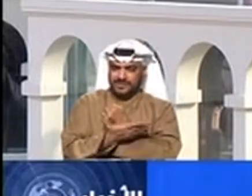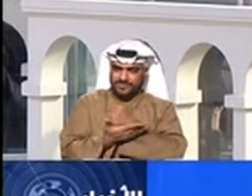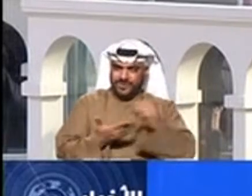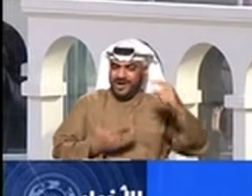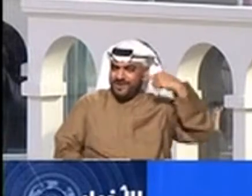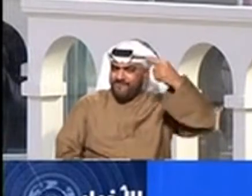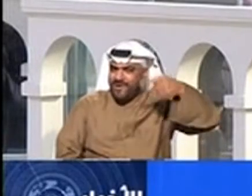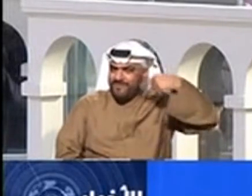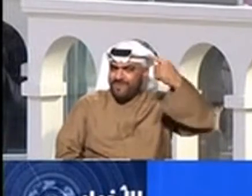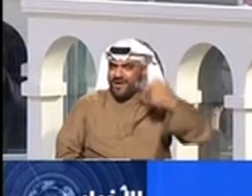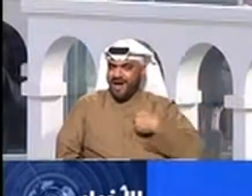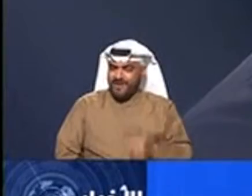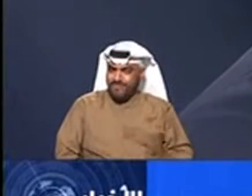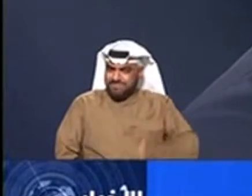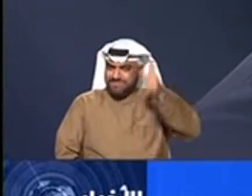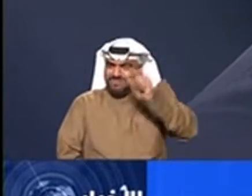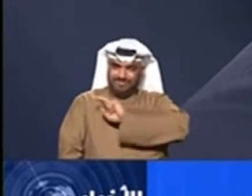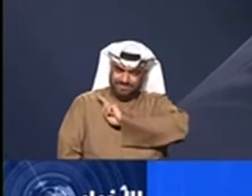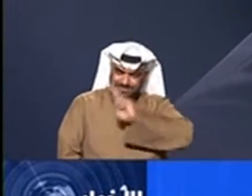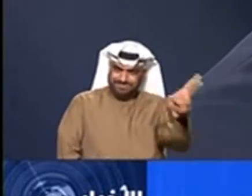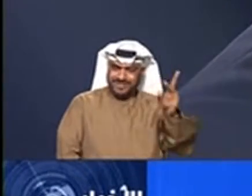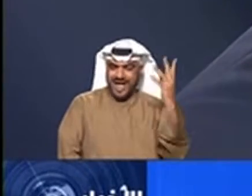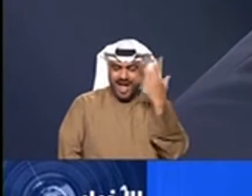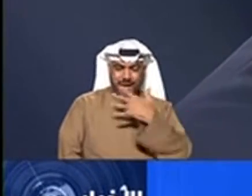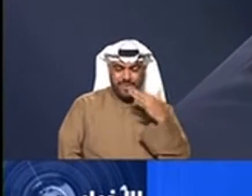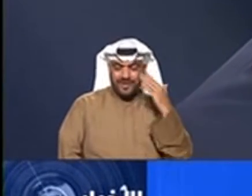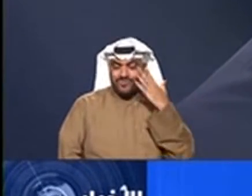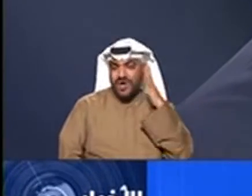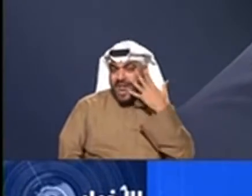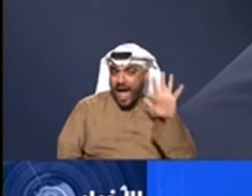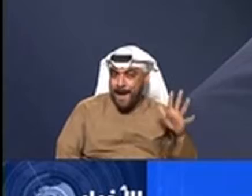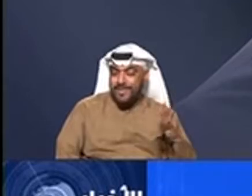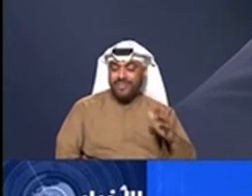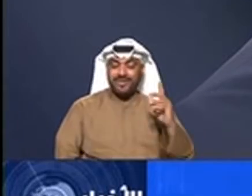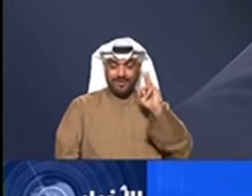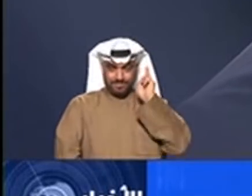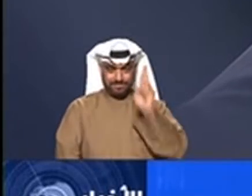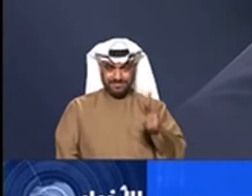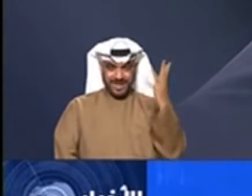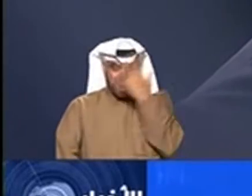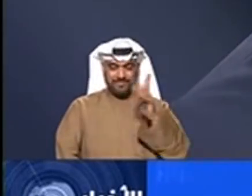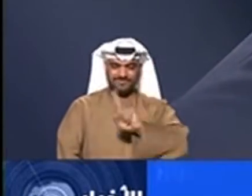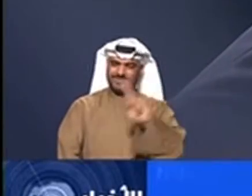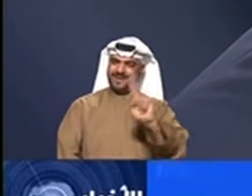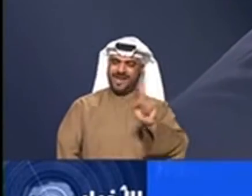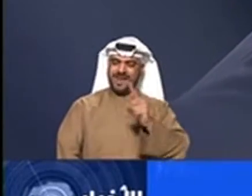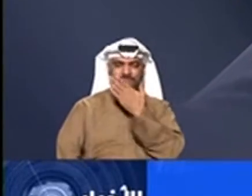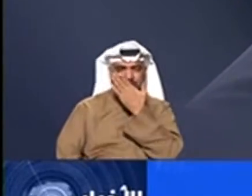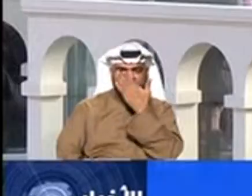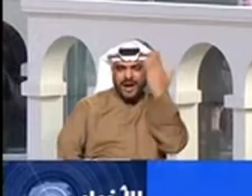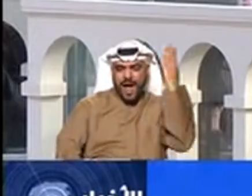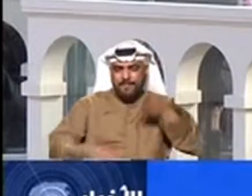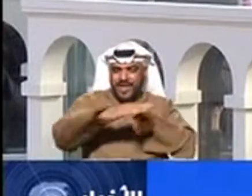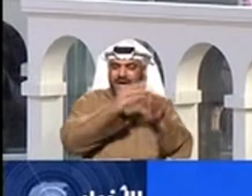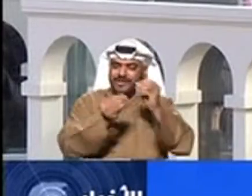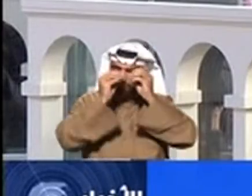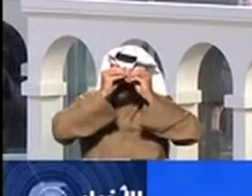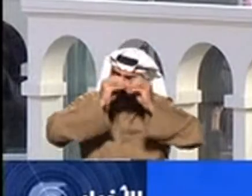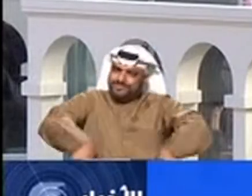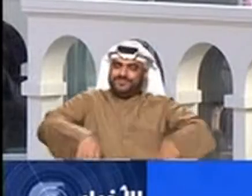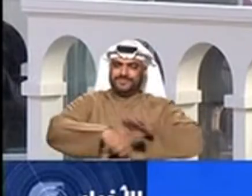الاعتقاد بتفوق العرق الأبيض وبالإرهاب الداخلي، مشيدا بيوم الأمل وانتصار